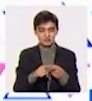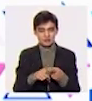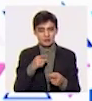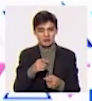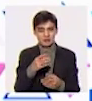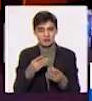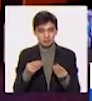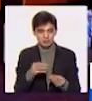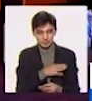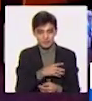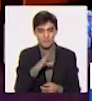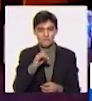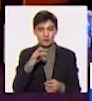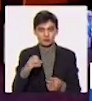өту